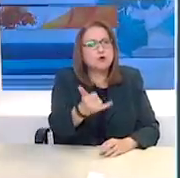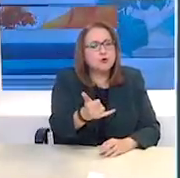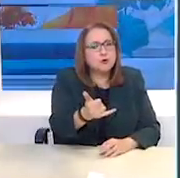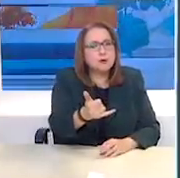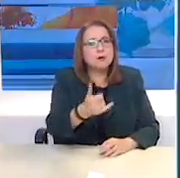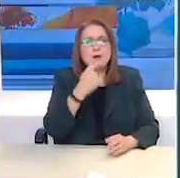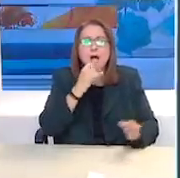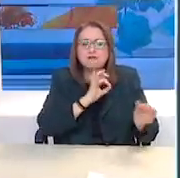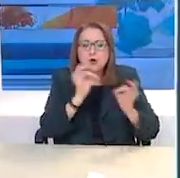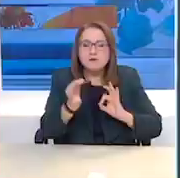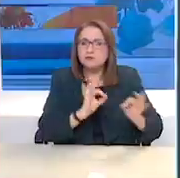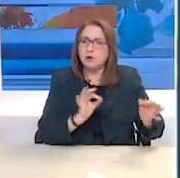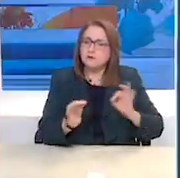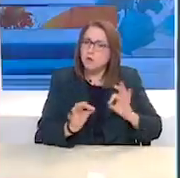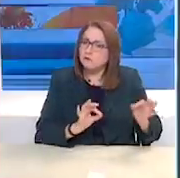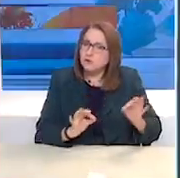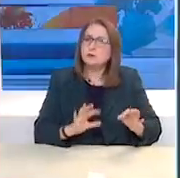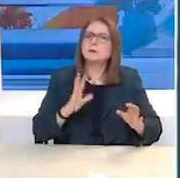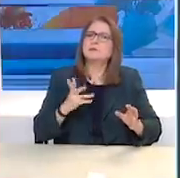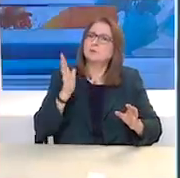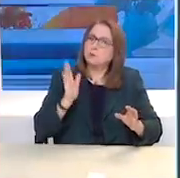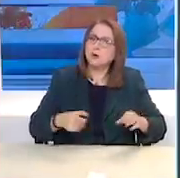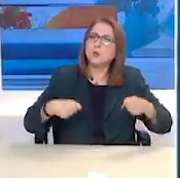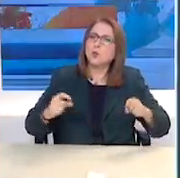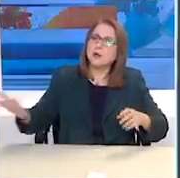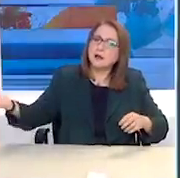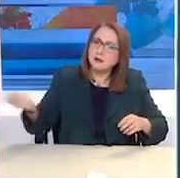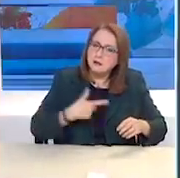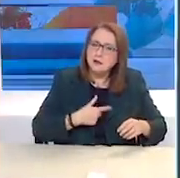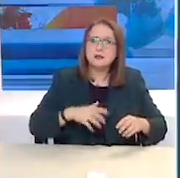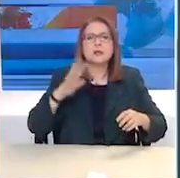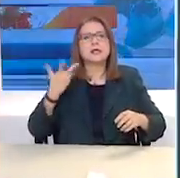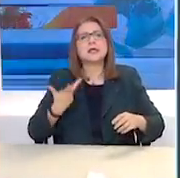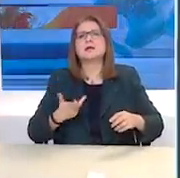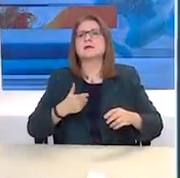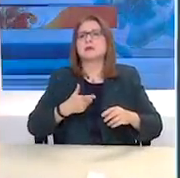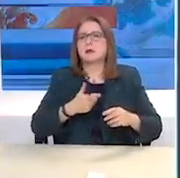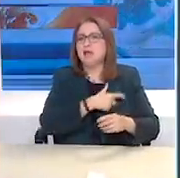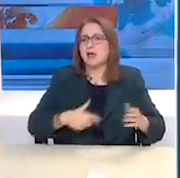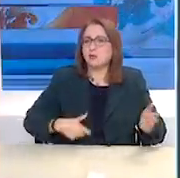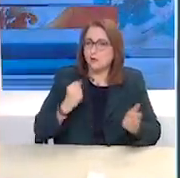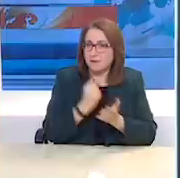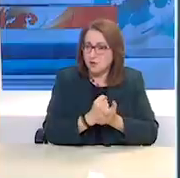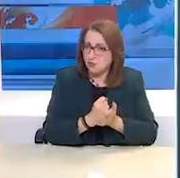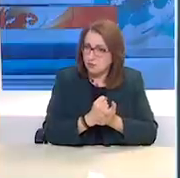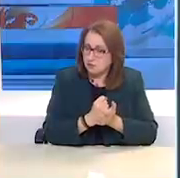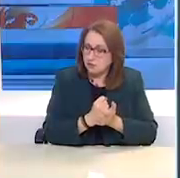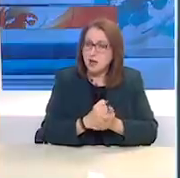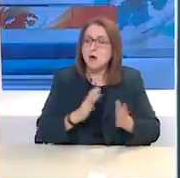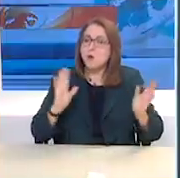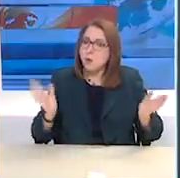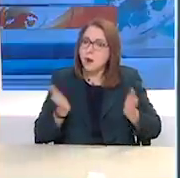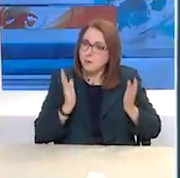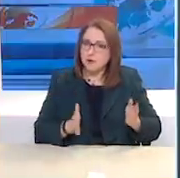απαιτούν συνυπηβολή δικαιολογητικών, εφόσον ο πολίτης τα αποστείλει ηλεκτρονικά. Τονίζεται ότι η παράδοση των εγγράφων και